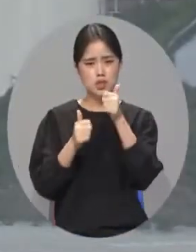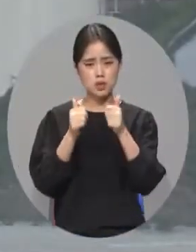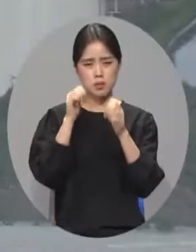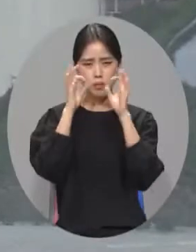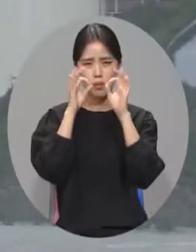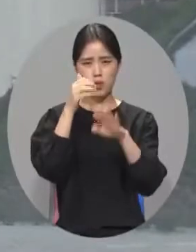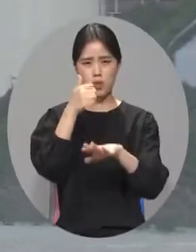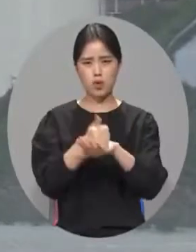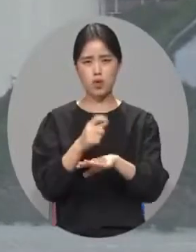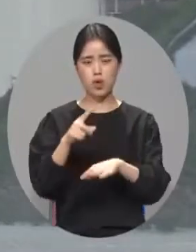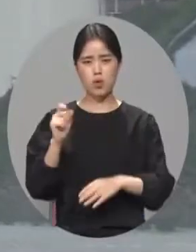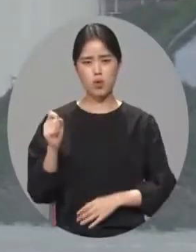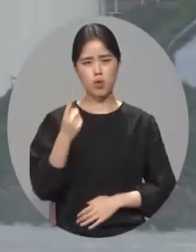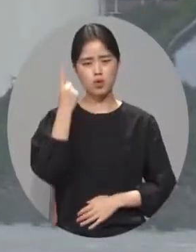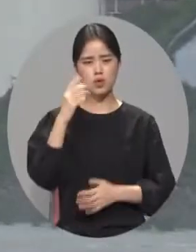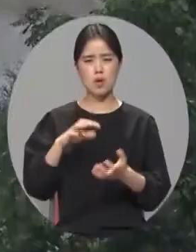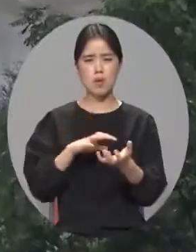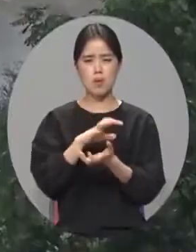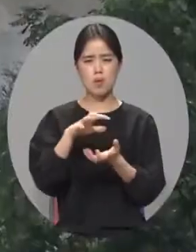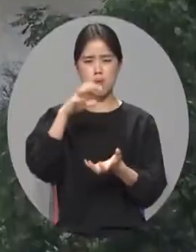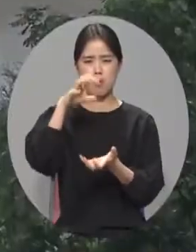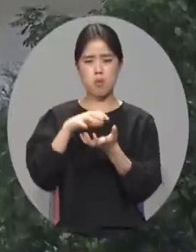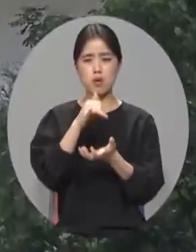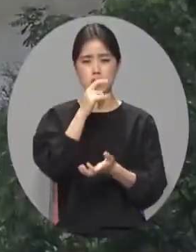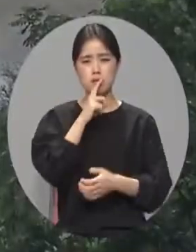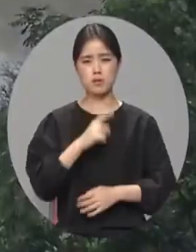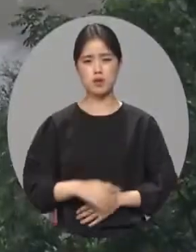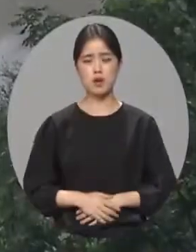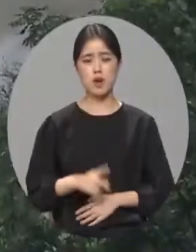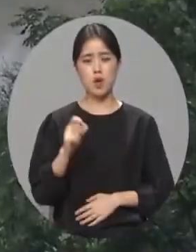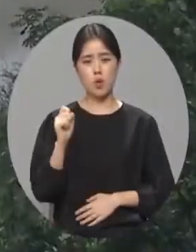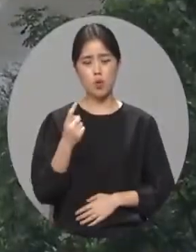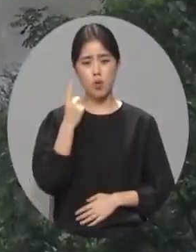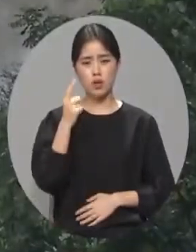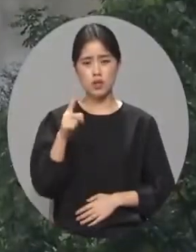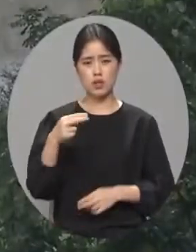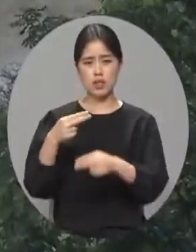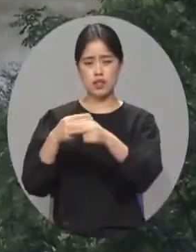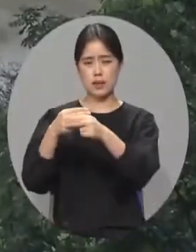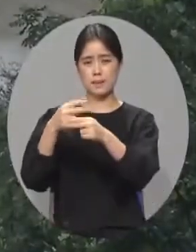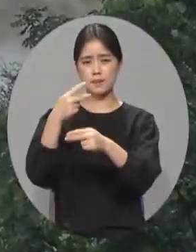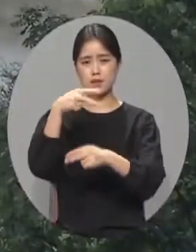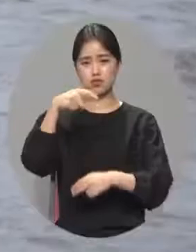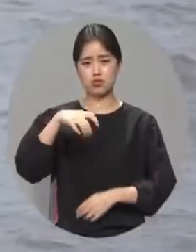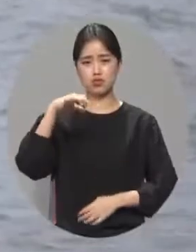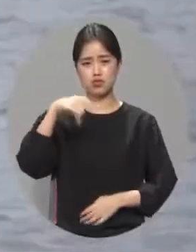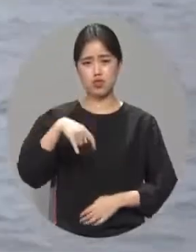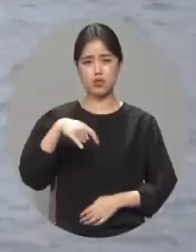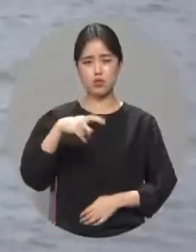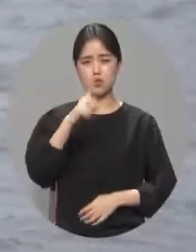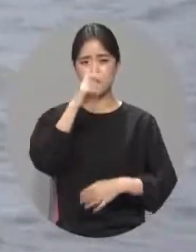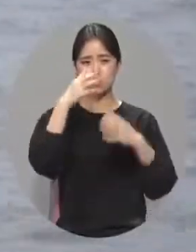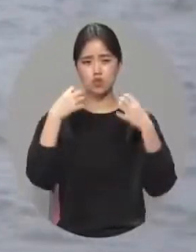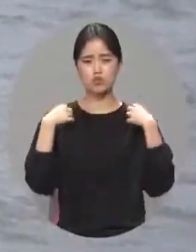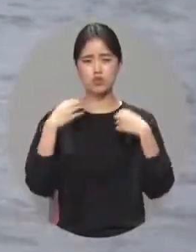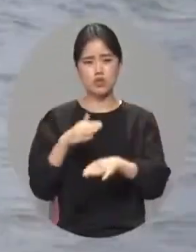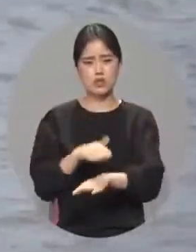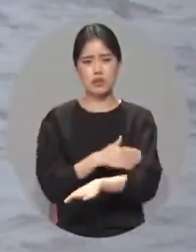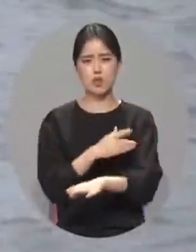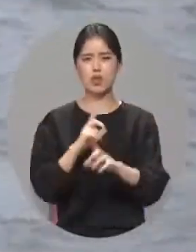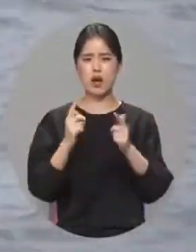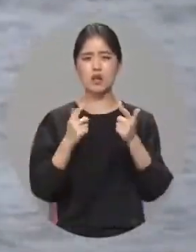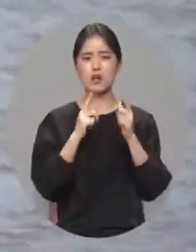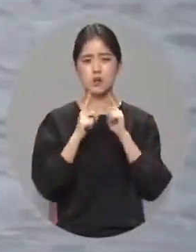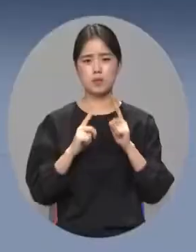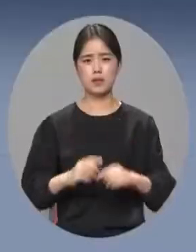결론은 수해 원인이 복합적이었다는 것. 일단 원인으로 지목된 섬진강 댐 수위도 수자원 공사의 잘못이